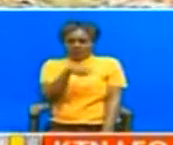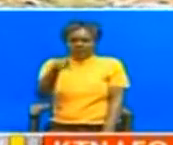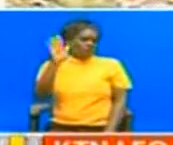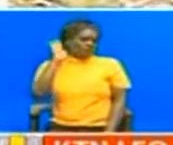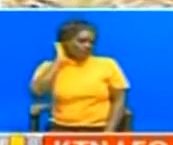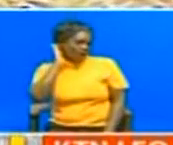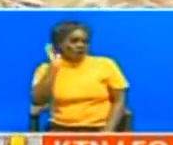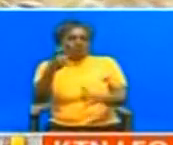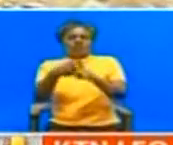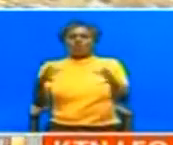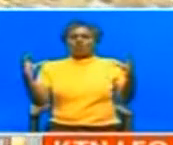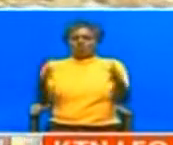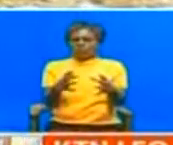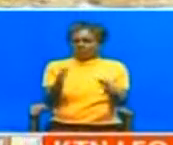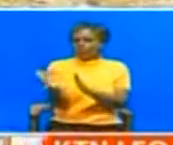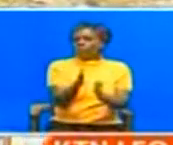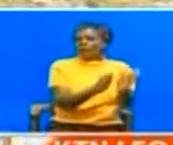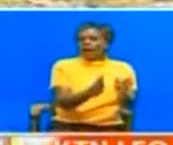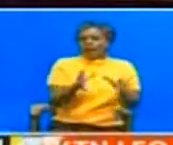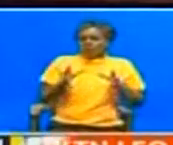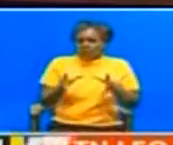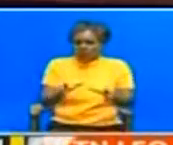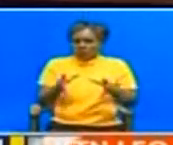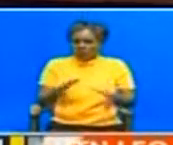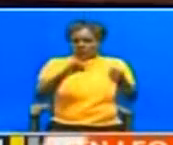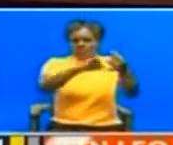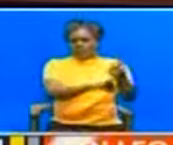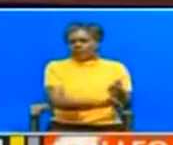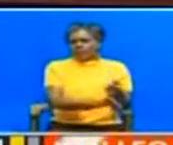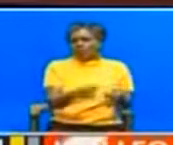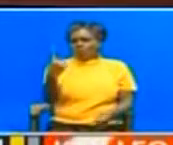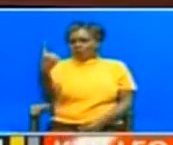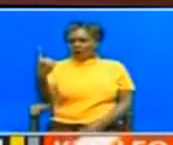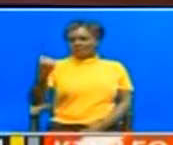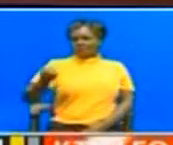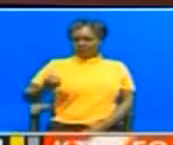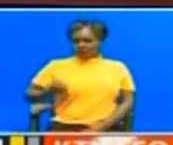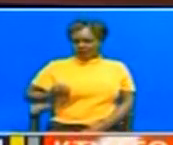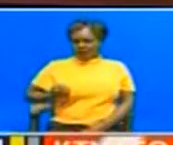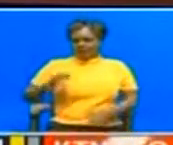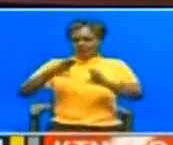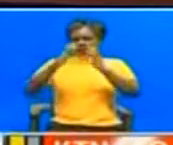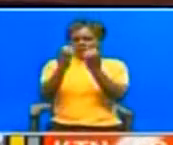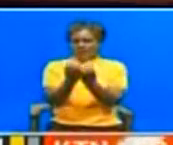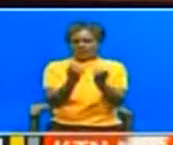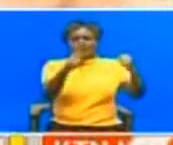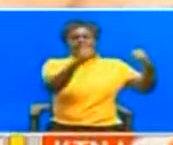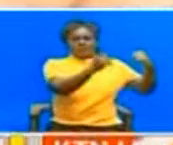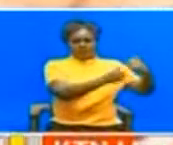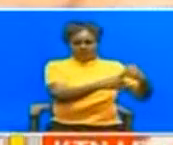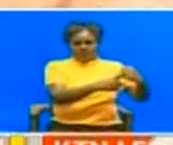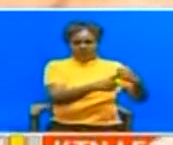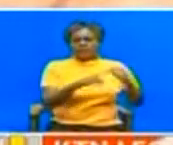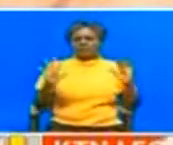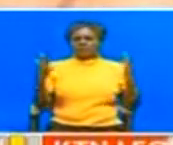na wakazi kuhusiana na njama ya kuolewa kwa watoto hao. Mmoja wa wasichana hao alikuwa katika darasa la 6 na sherehe